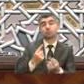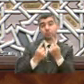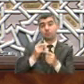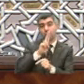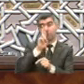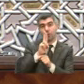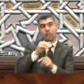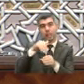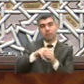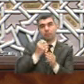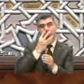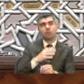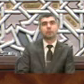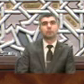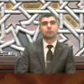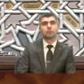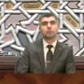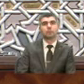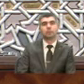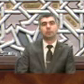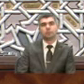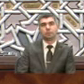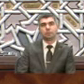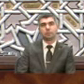فريق الاشتراكي تفضلوا السيد النائب المحترم.